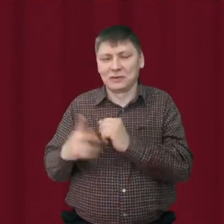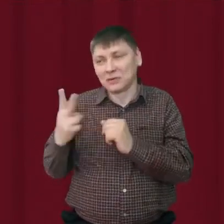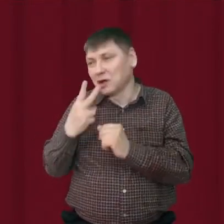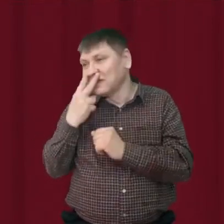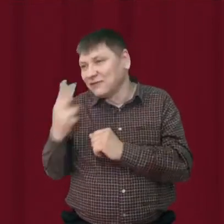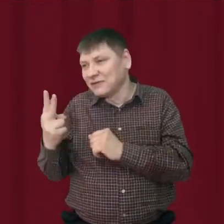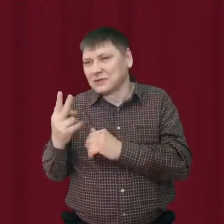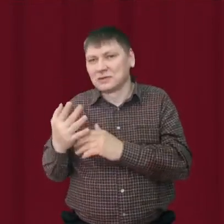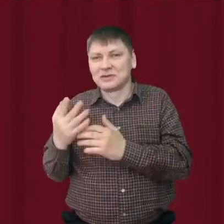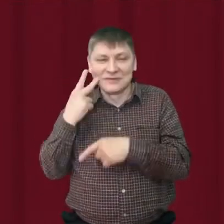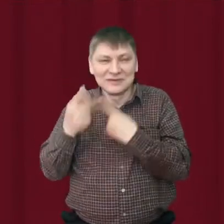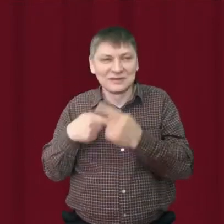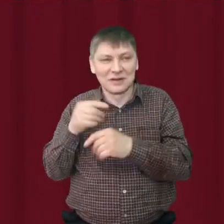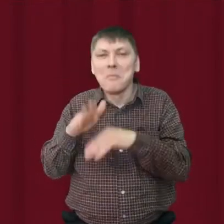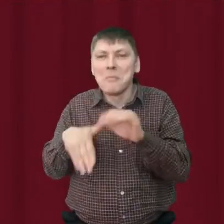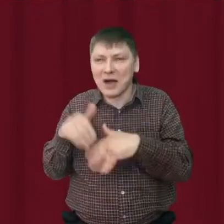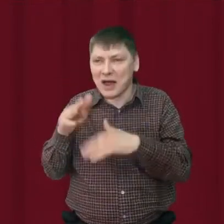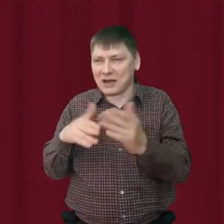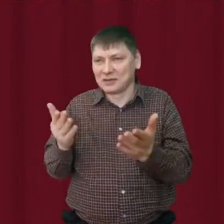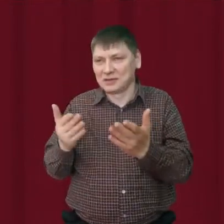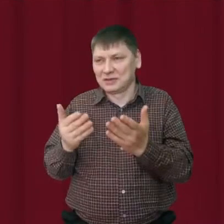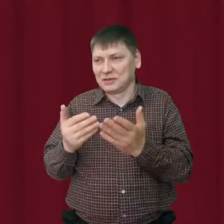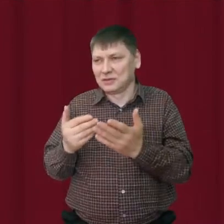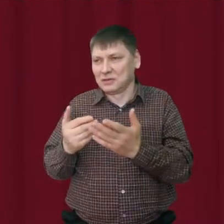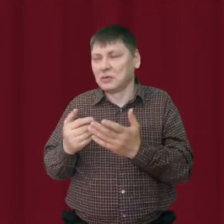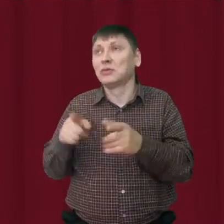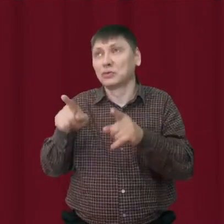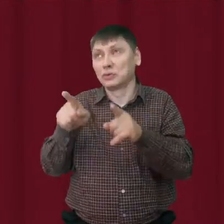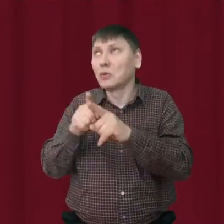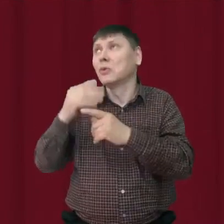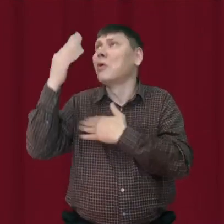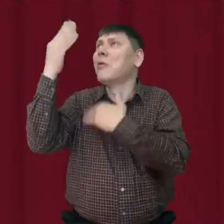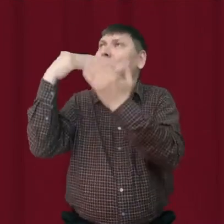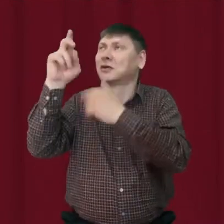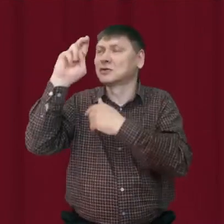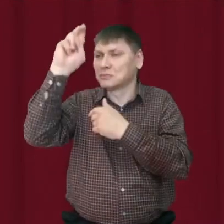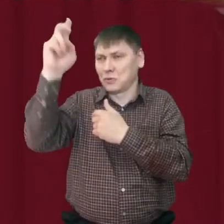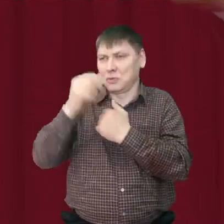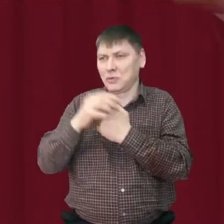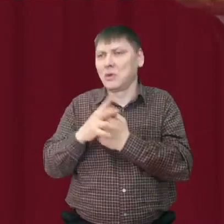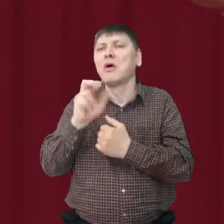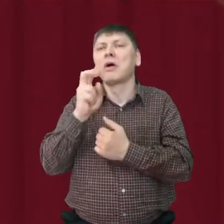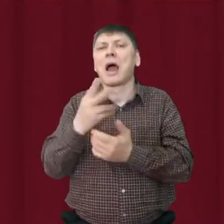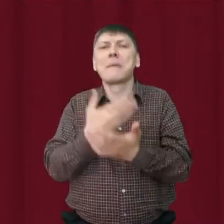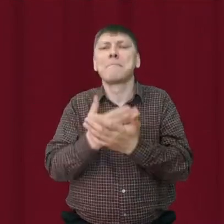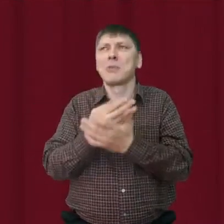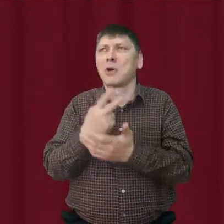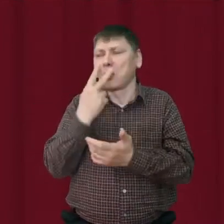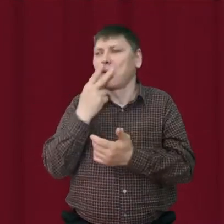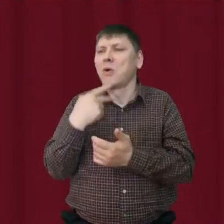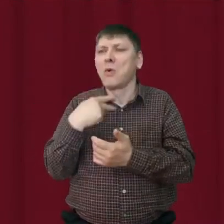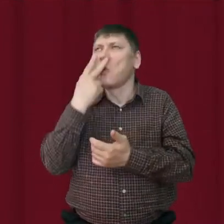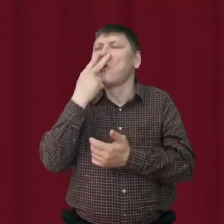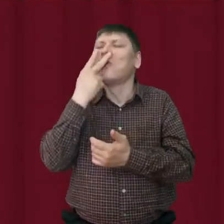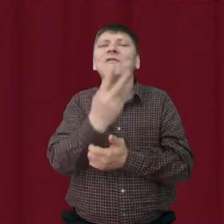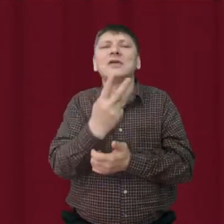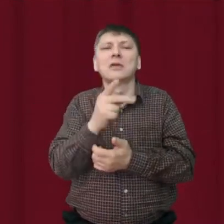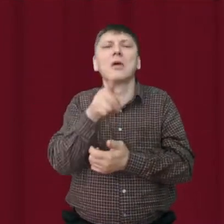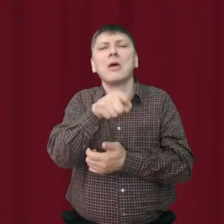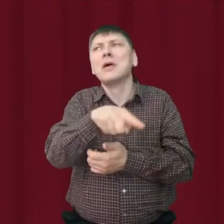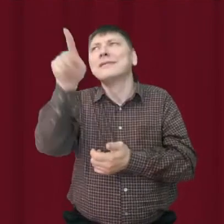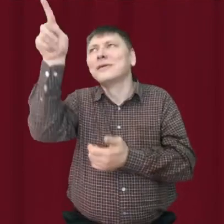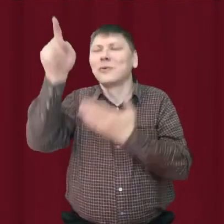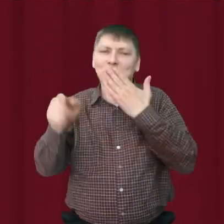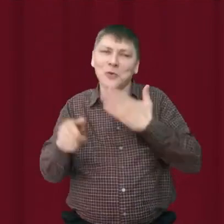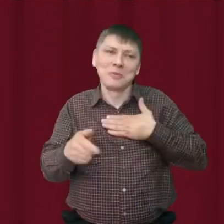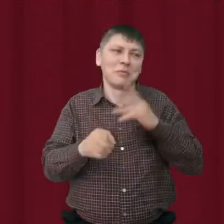на практике. И это выражается в первую очередь в любви к Богу. Каким образом мы можем увидеть, что мы любим Бога, или проявить